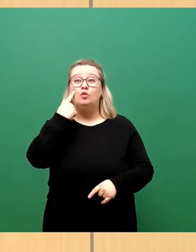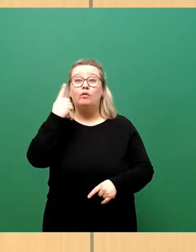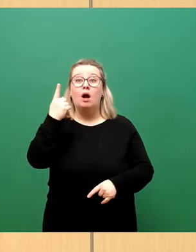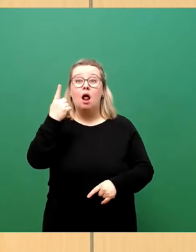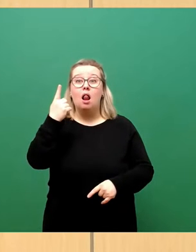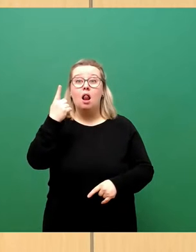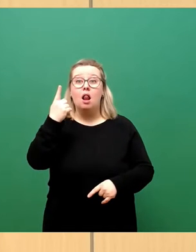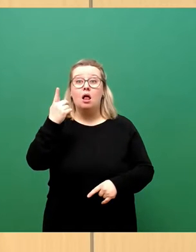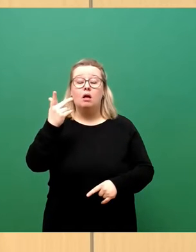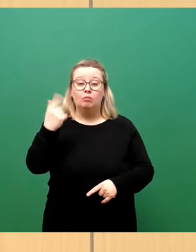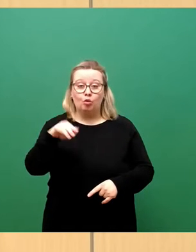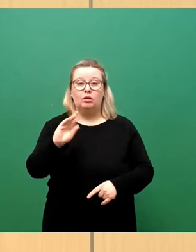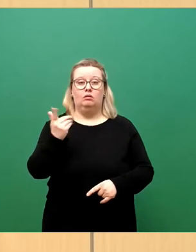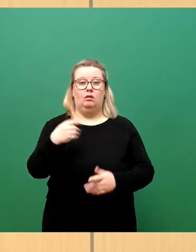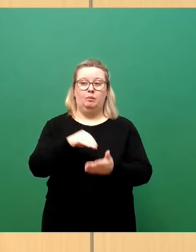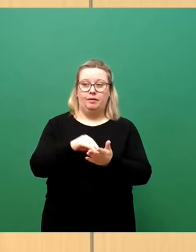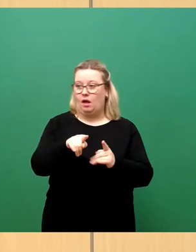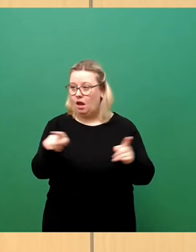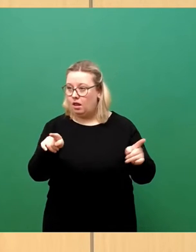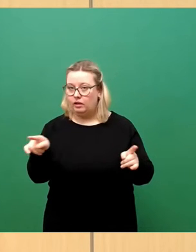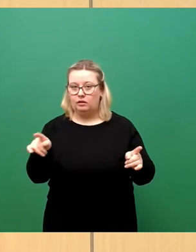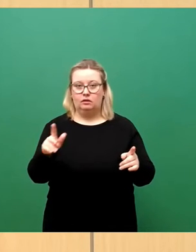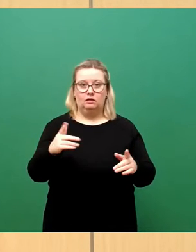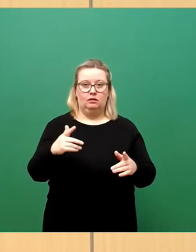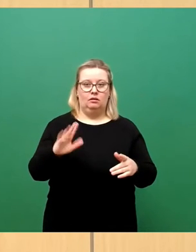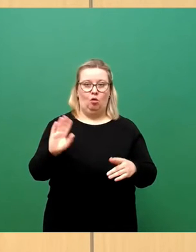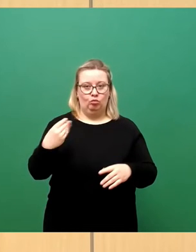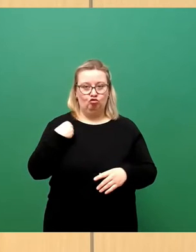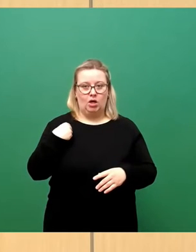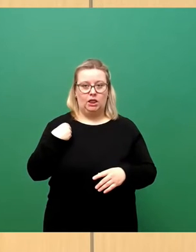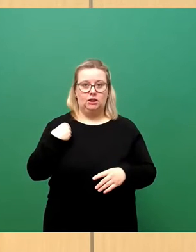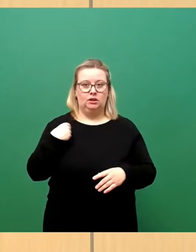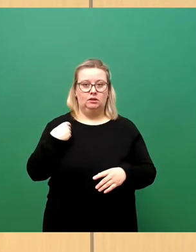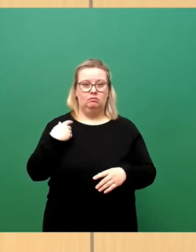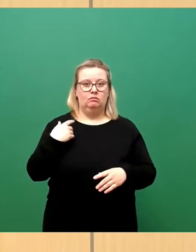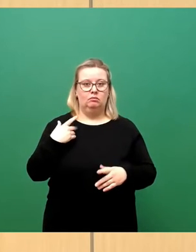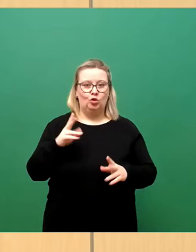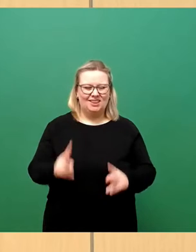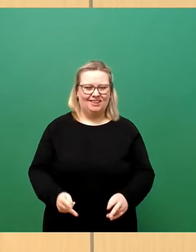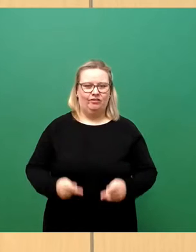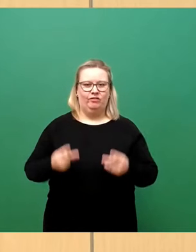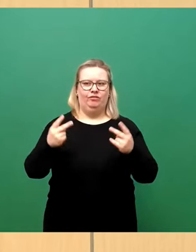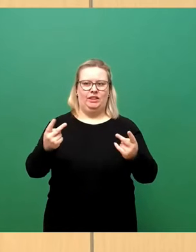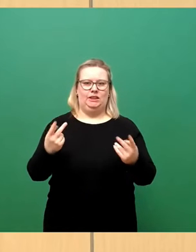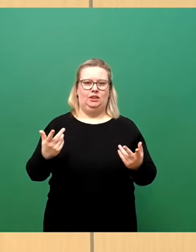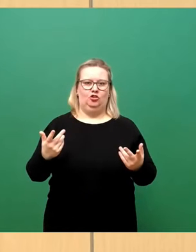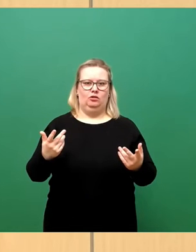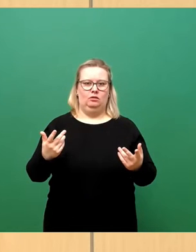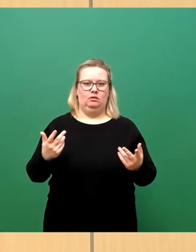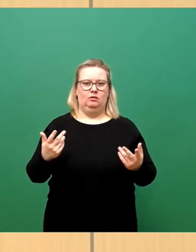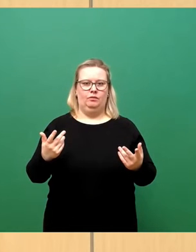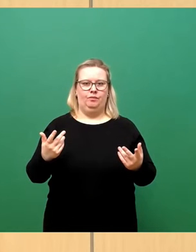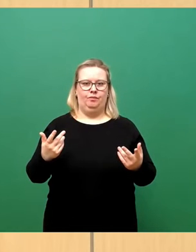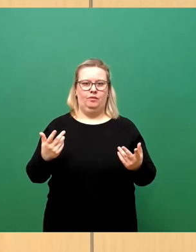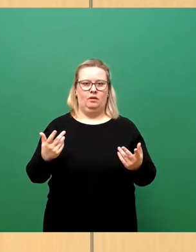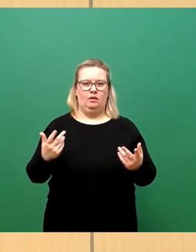die Beteiligten in der Branche haben uns gespiegelt, dass es für sie wichtig wäre, viel wichtiger